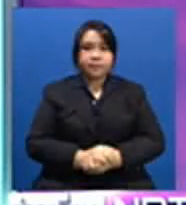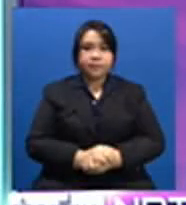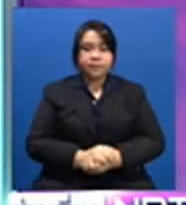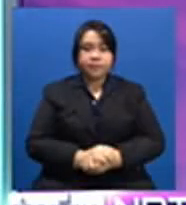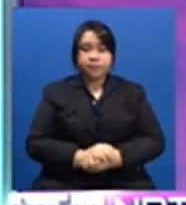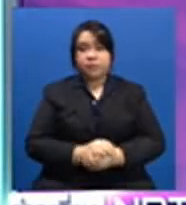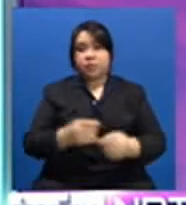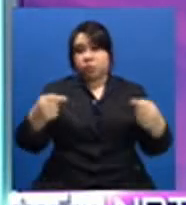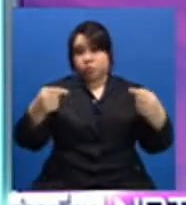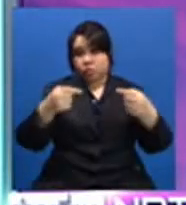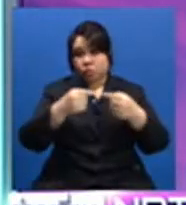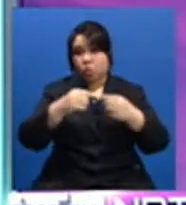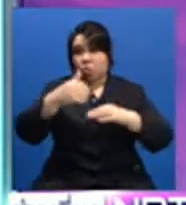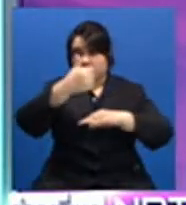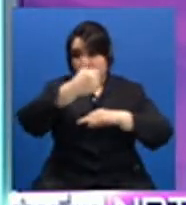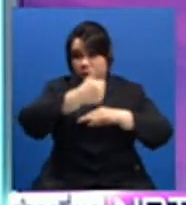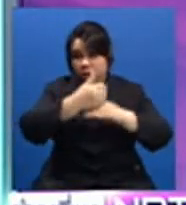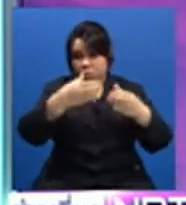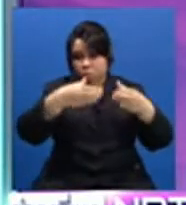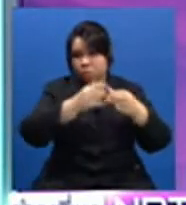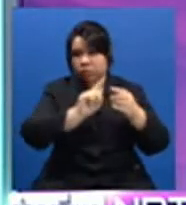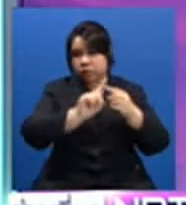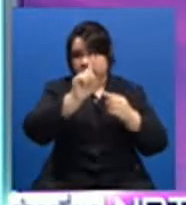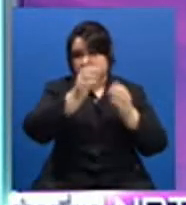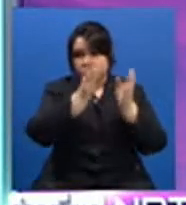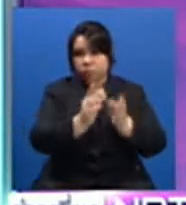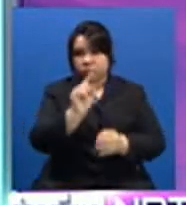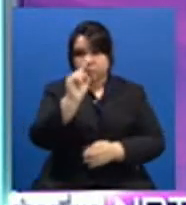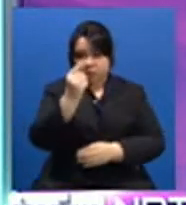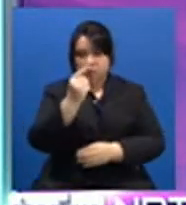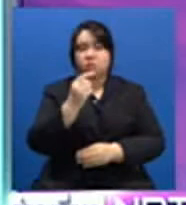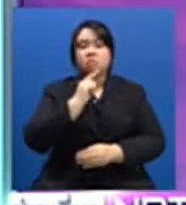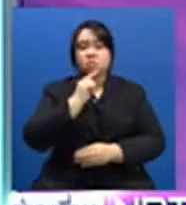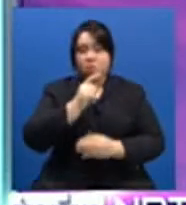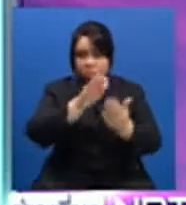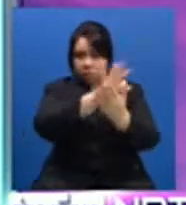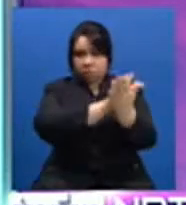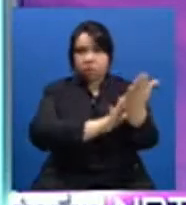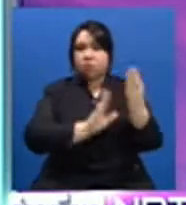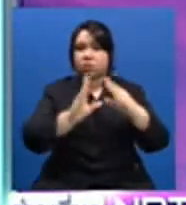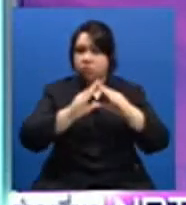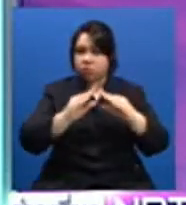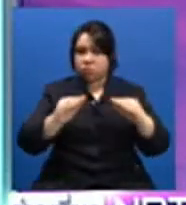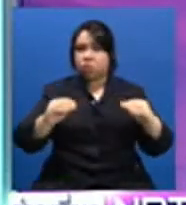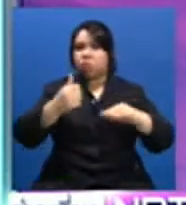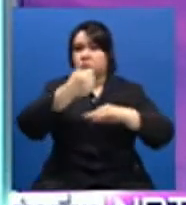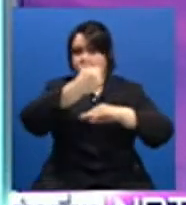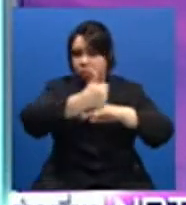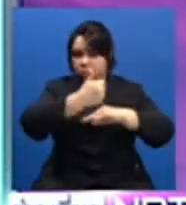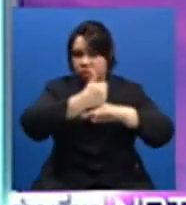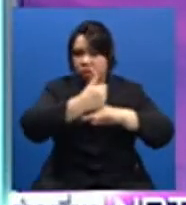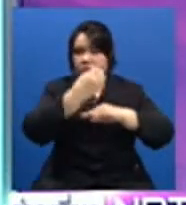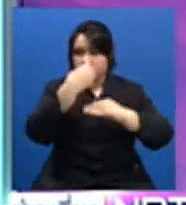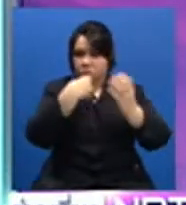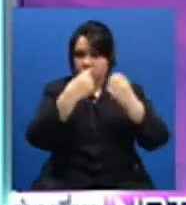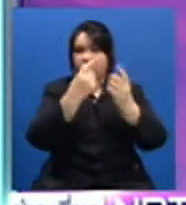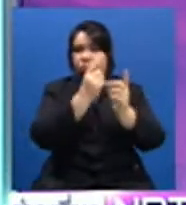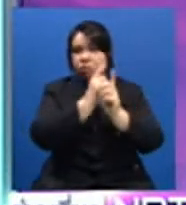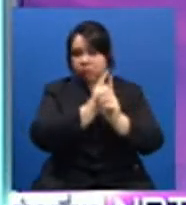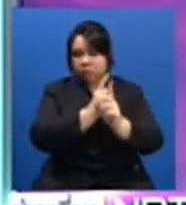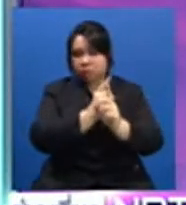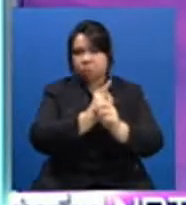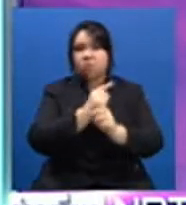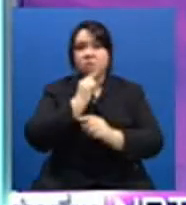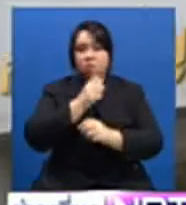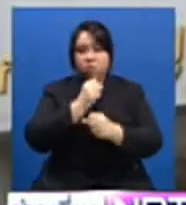ด้านแม่ทัพภาคที่1คนใหม่ระบุนะคะว่าจะรักษาความสงบเรียบร้อยของประเทศตามแนวทางของผู้บัญชาการพร้อมยืนยันไม่มีการปฏิวัติซ้อน